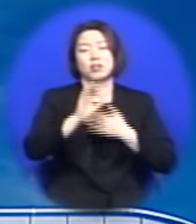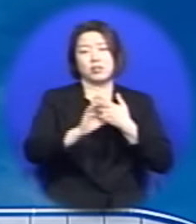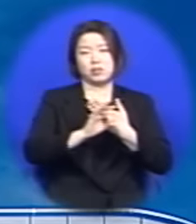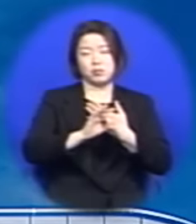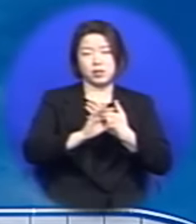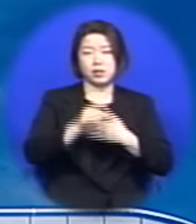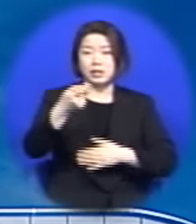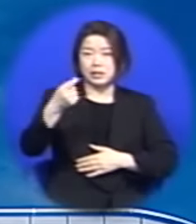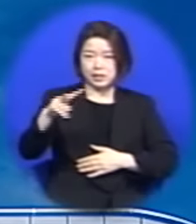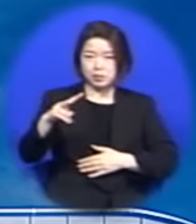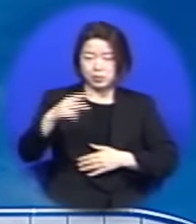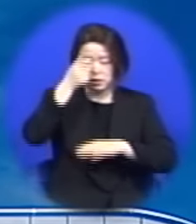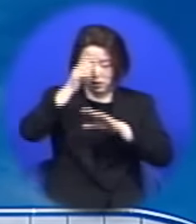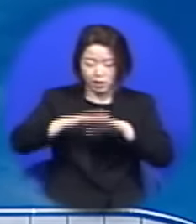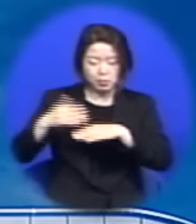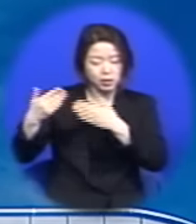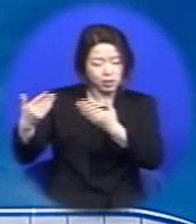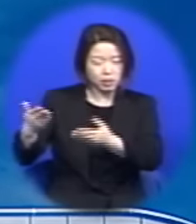잔